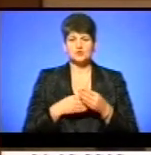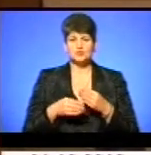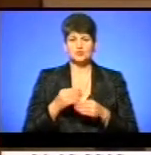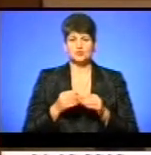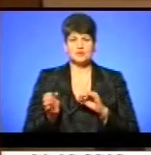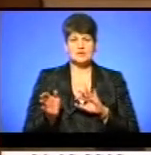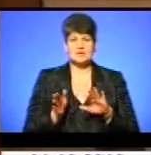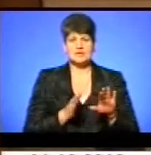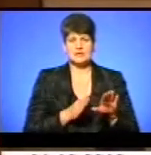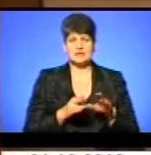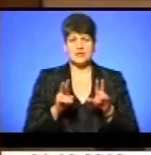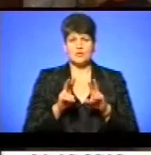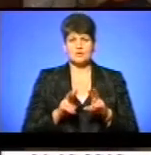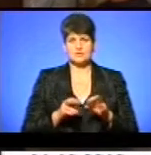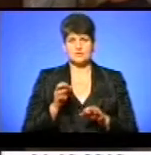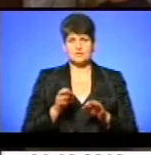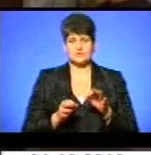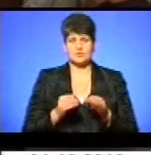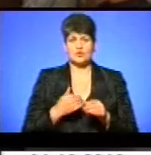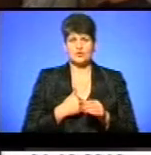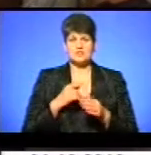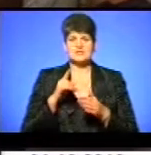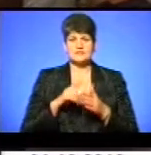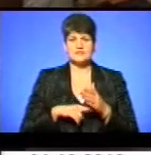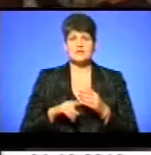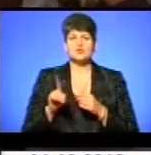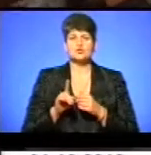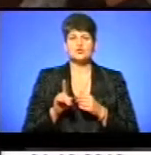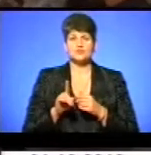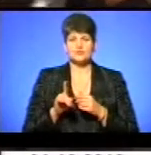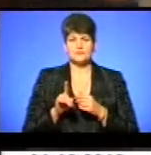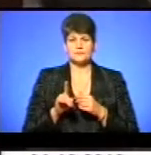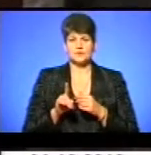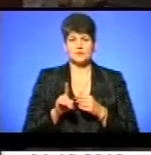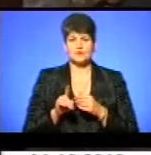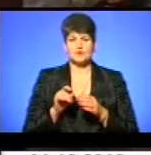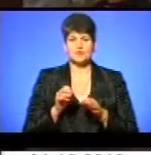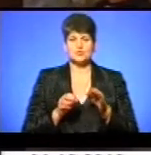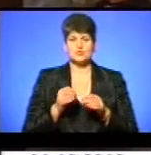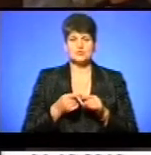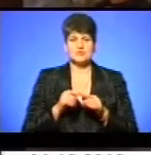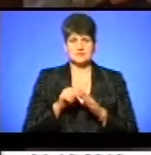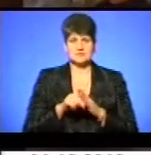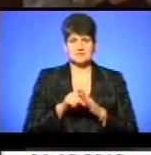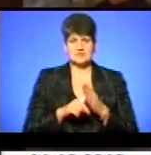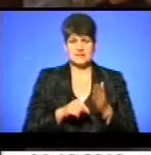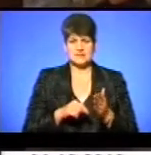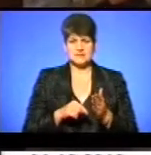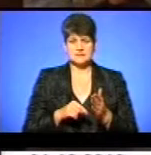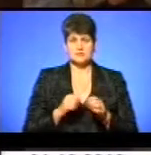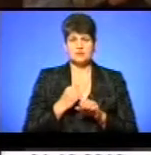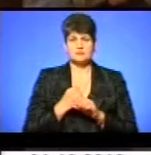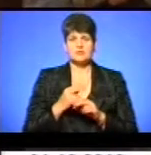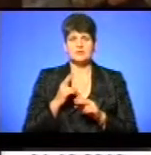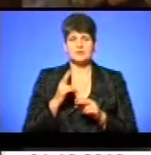закинута на розгляд в суд. Хочеться вірити, що суд цієї інстанції поставить